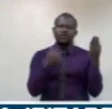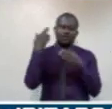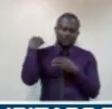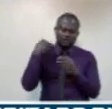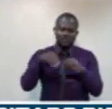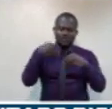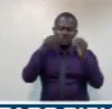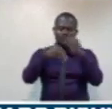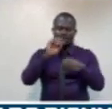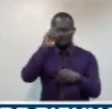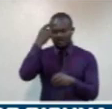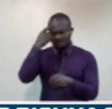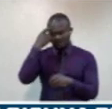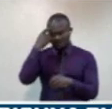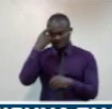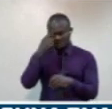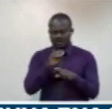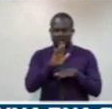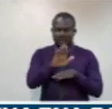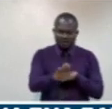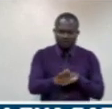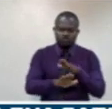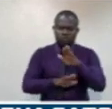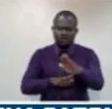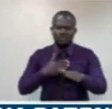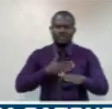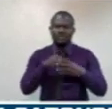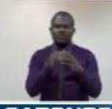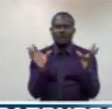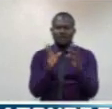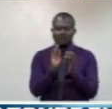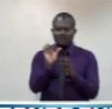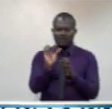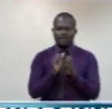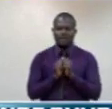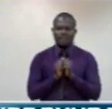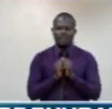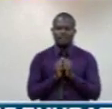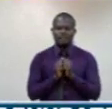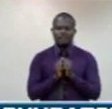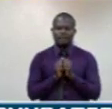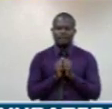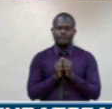iby'imitangire y'amasoko ya leta RPPA intambwe mwishimira wenda mu magambo make cyane amasegonda dusigaranye.